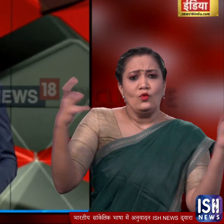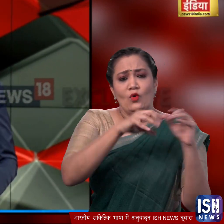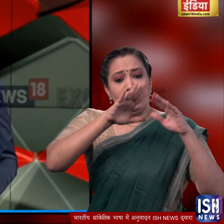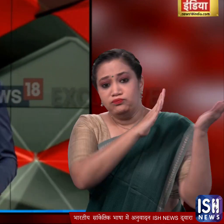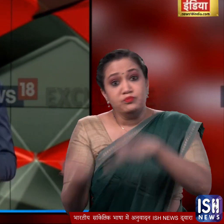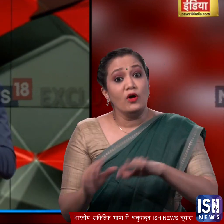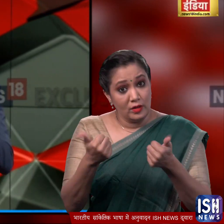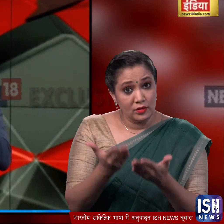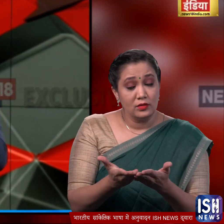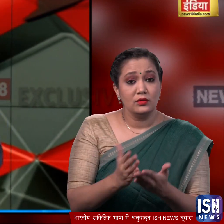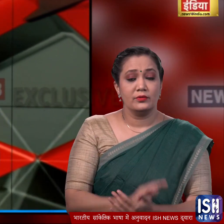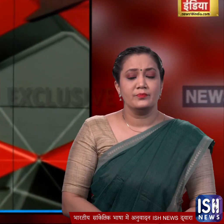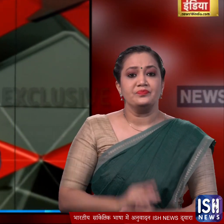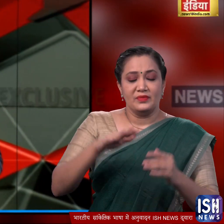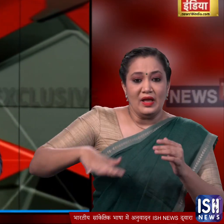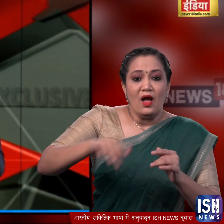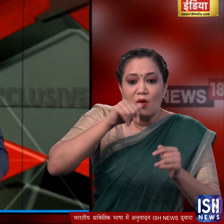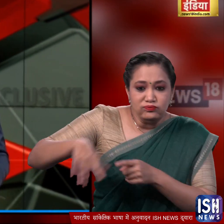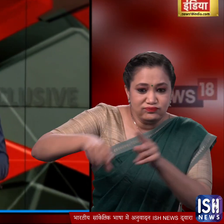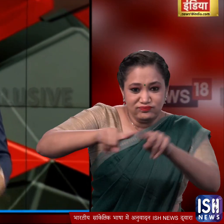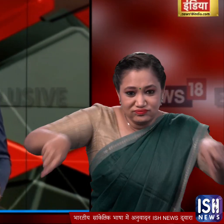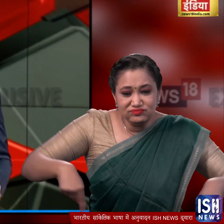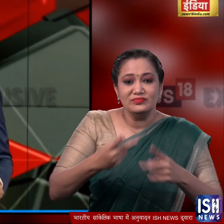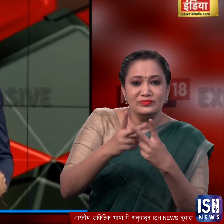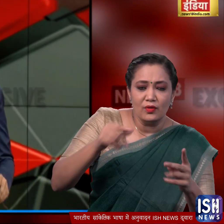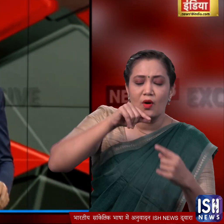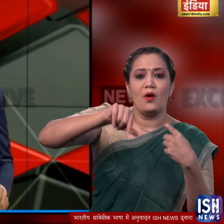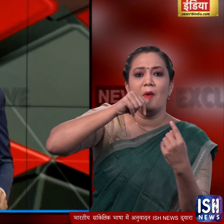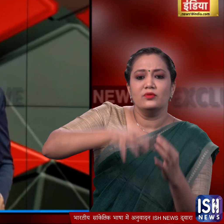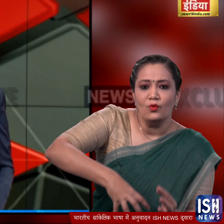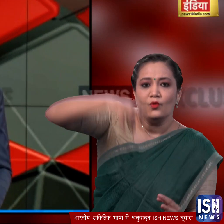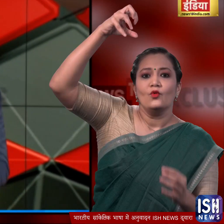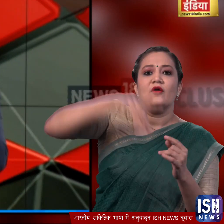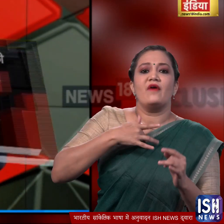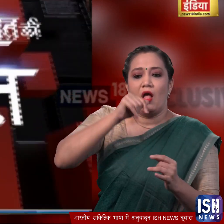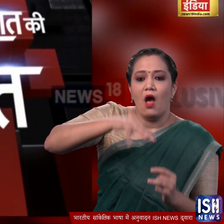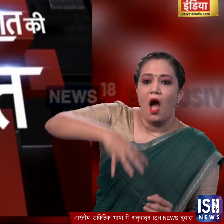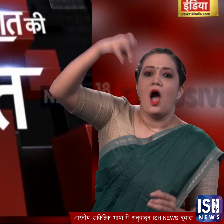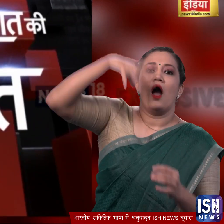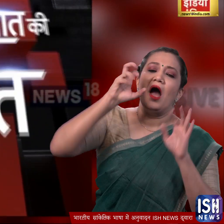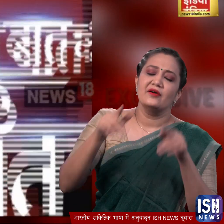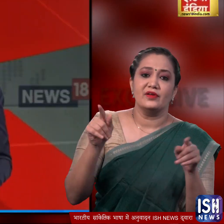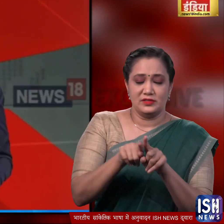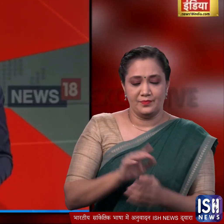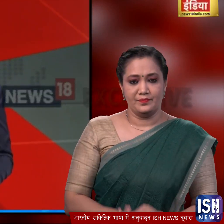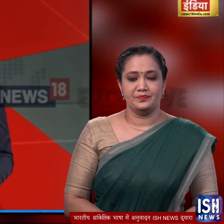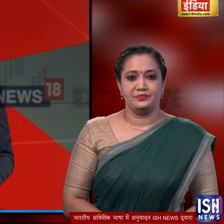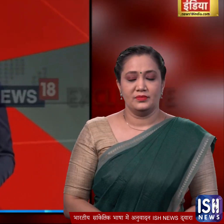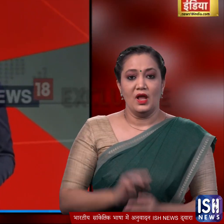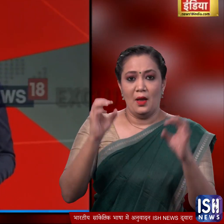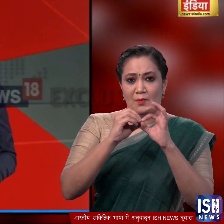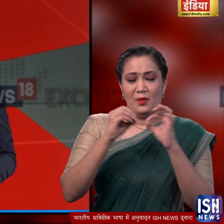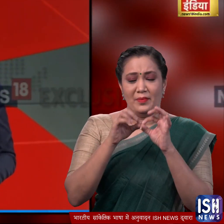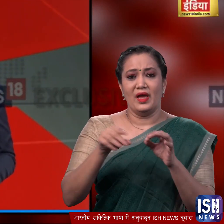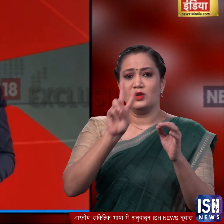ध्वस्त कर देते हैं, जबकि नीचे तालाब, झील या नदी हो तो पानी की धार आसमान की तरफ जाने लगती। मुंबई में 28